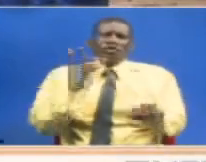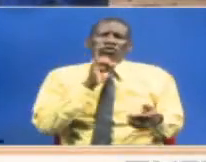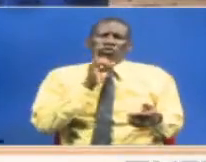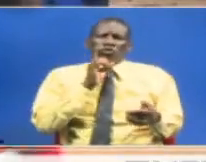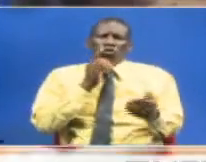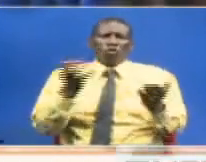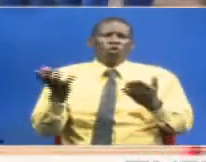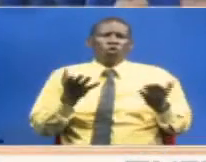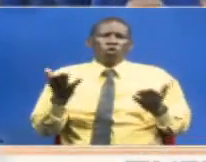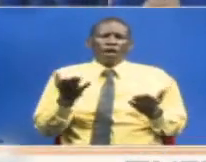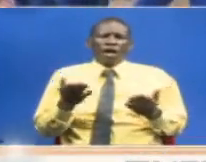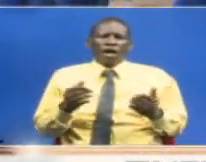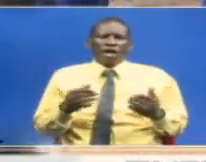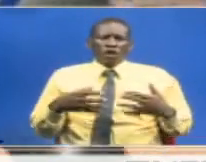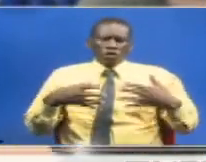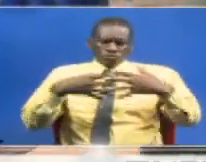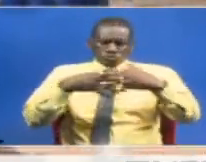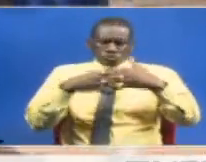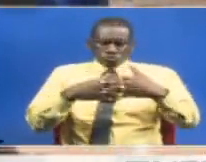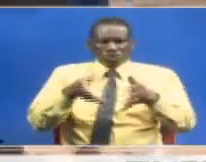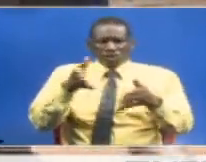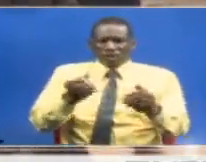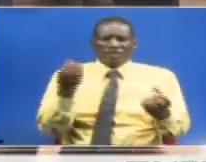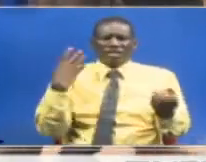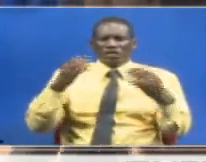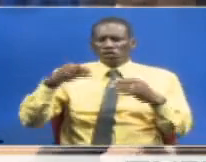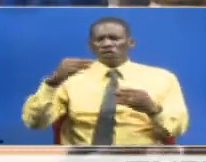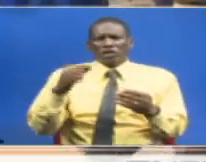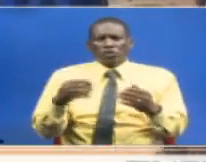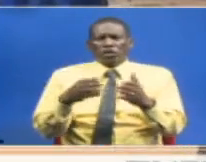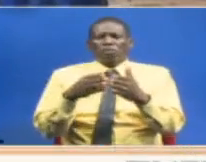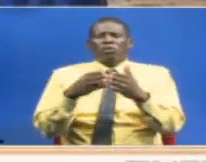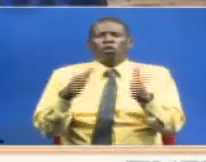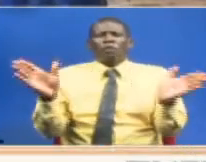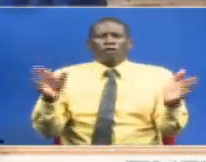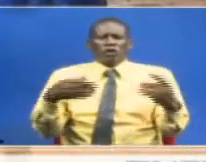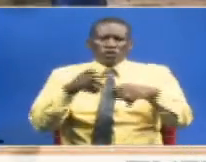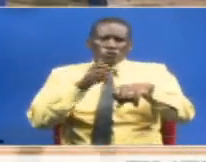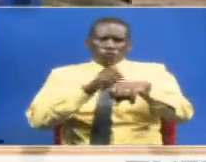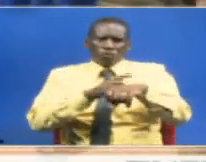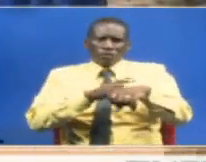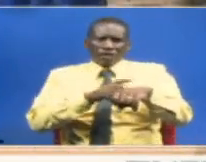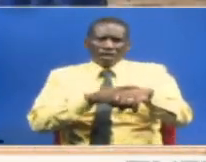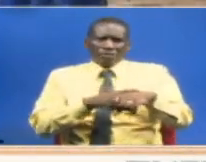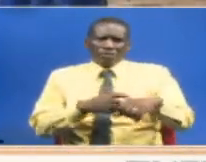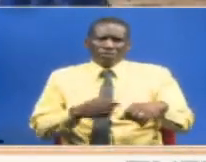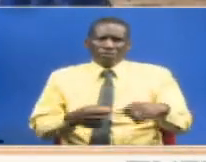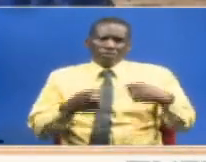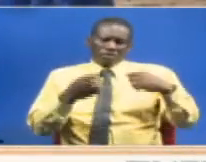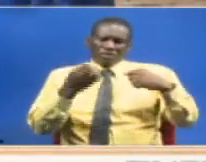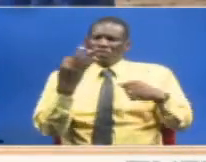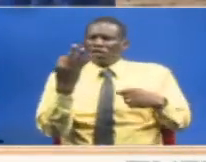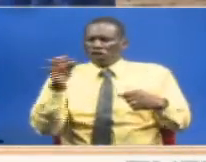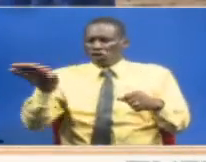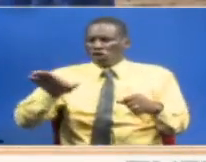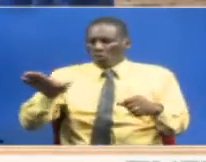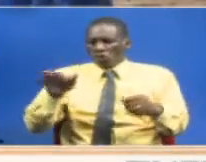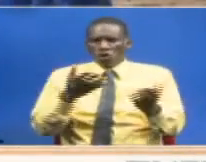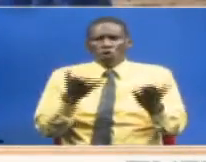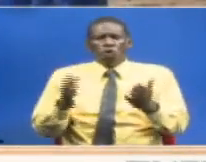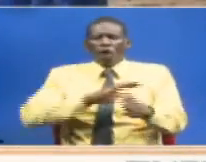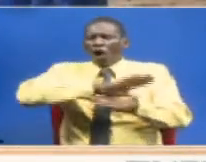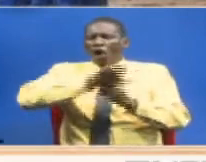ambapo milango katika uga huu wa Kericho Green utafunguliwa kuanzia mida ya saa 9 alfajiri, ambapo kila